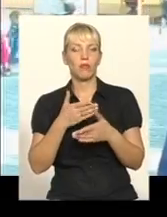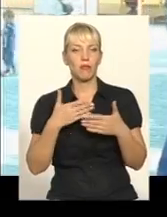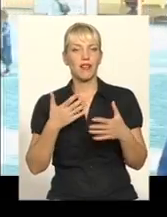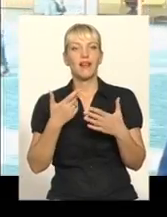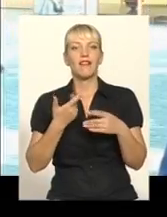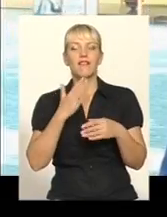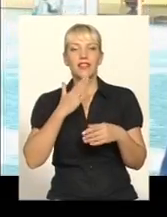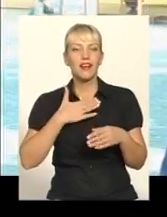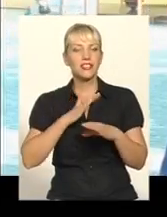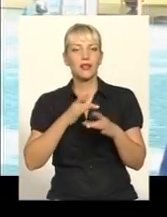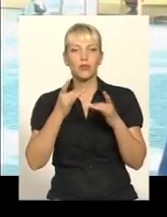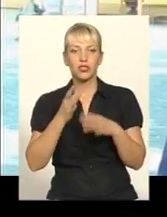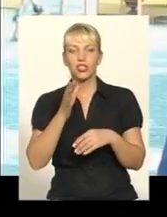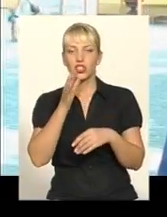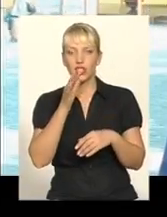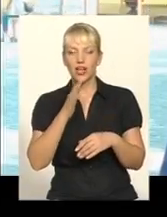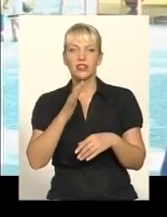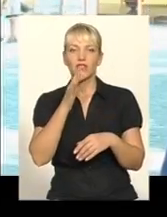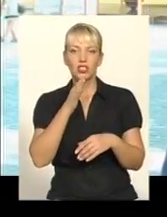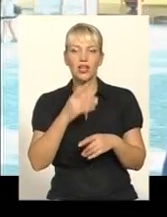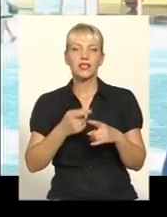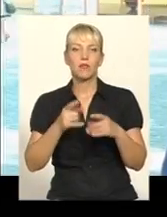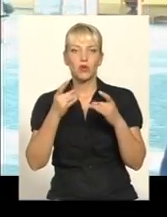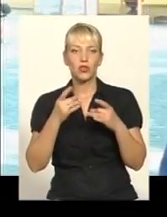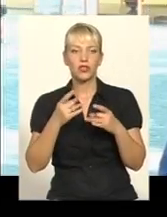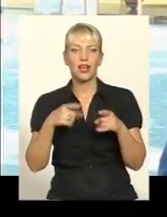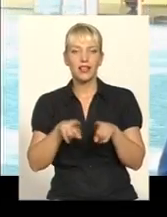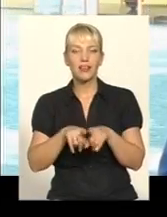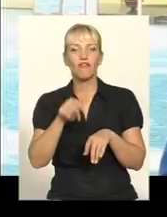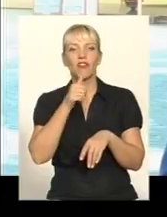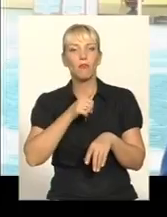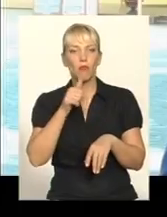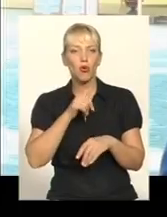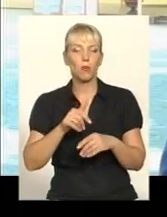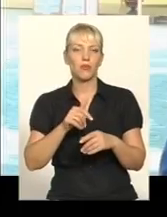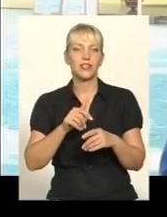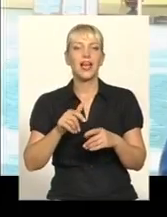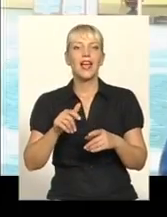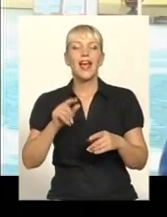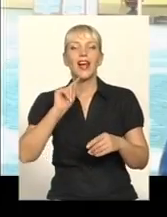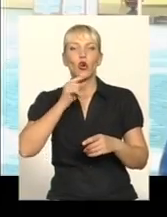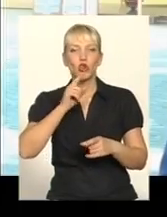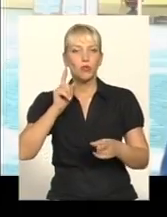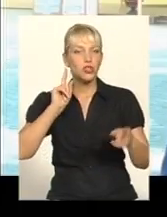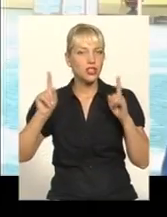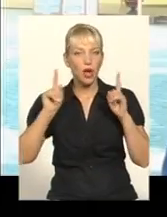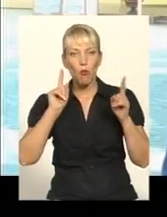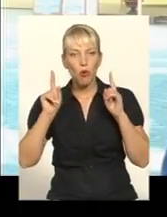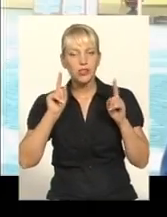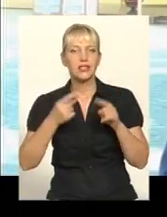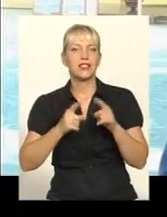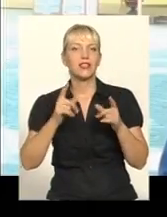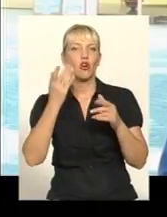час. Час таких випробувань, час економічних потрясінь, час, коли взагалі йде мова